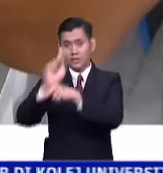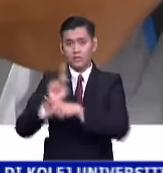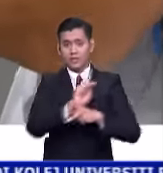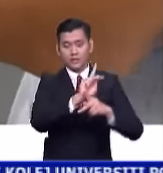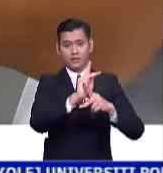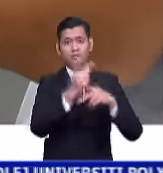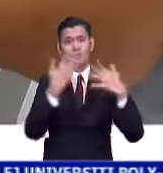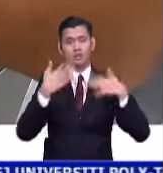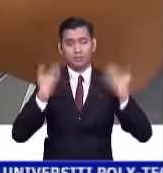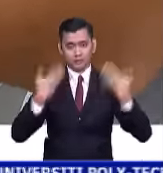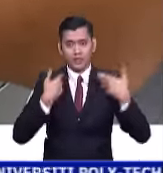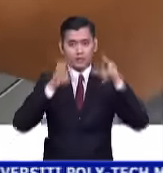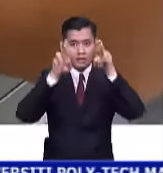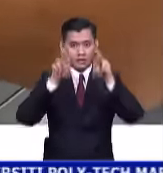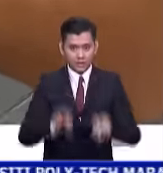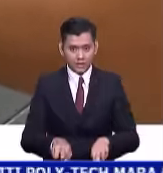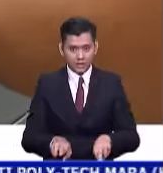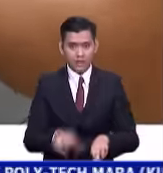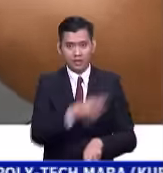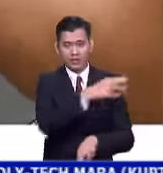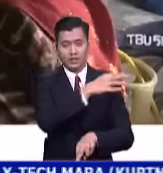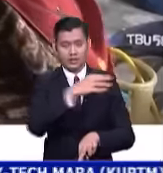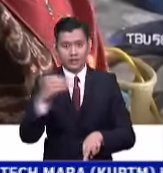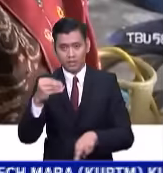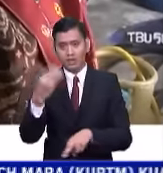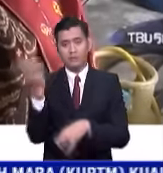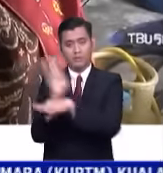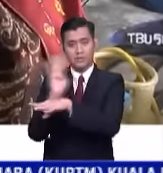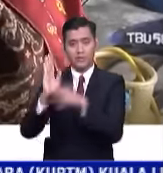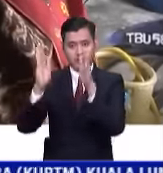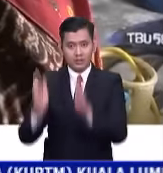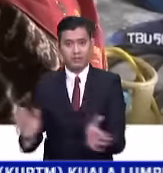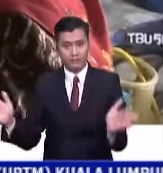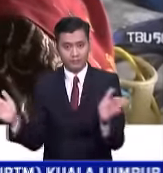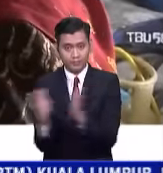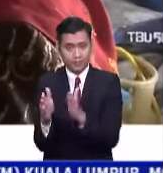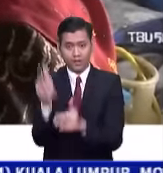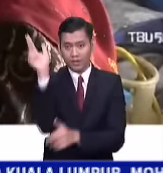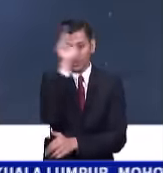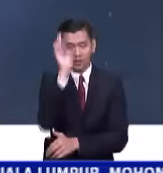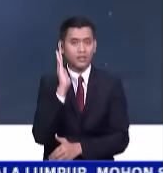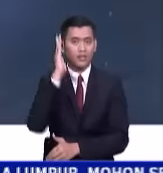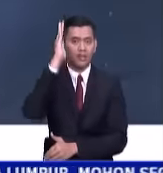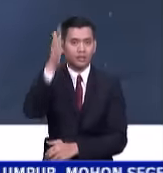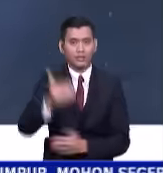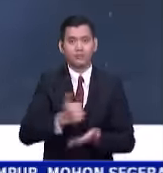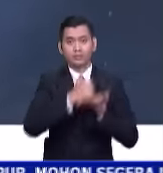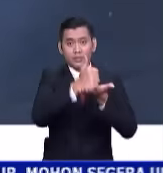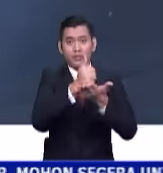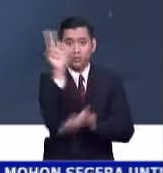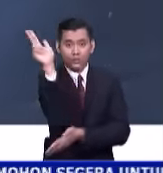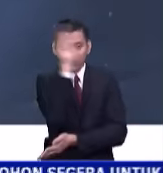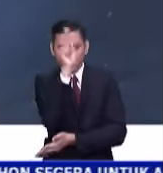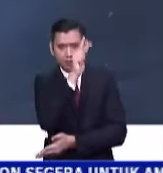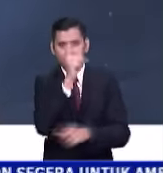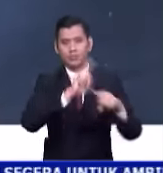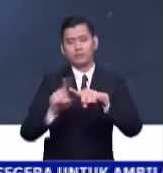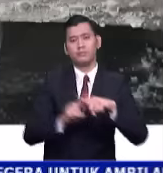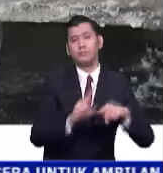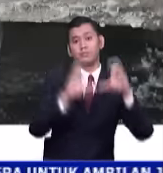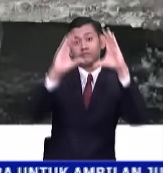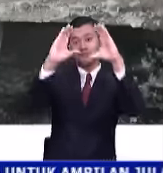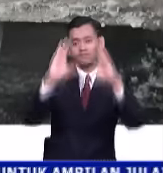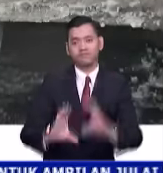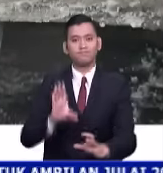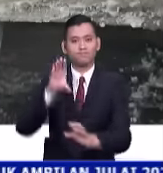rakyat dan kelangsungan perniagaan, terutamanya peniaga kecil. Kerajaan juga akan terus membantu rakyat melalui pelbagai langkah,